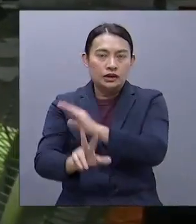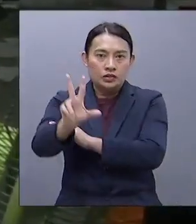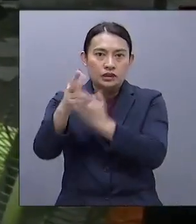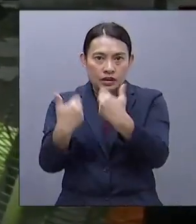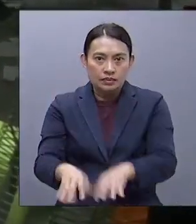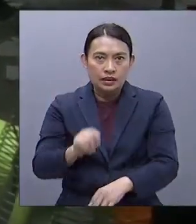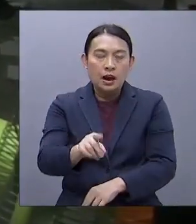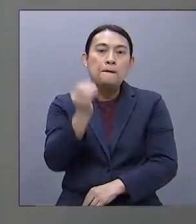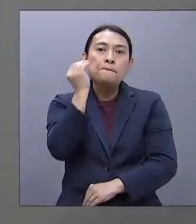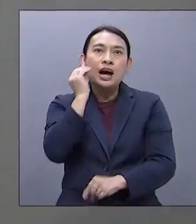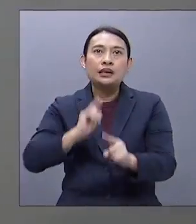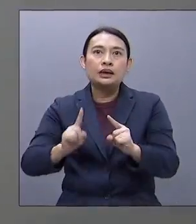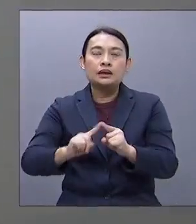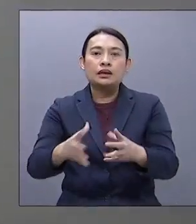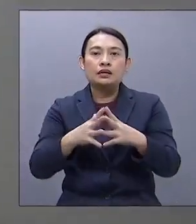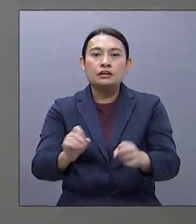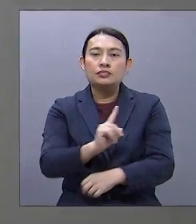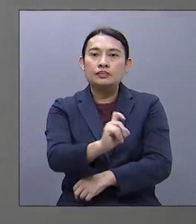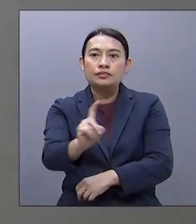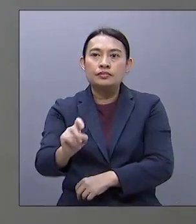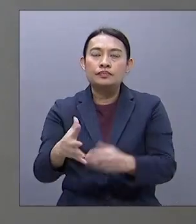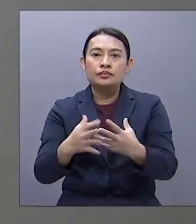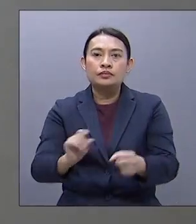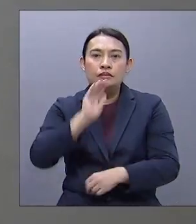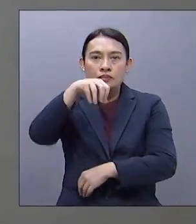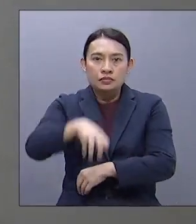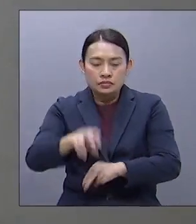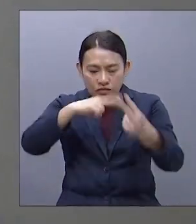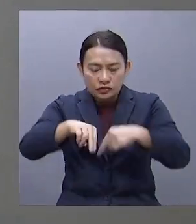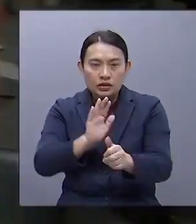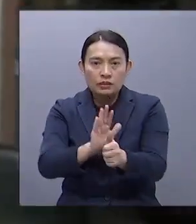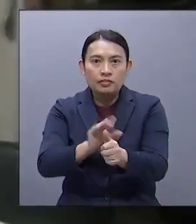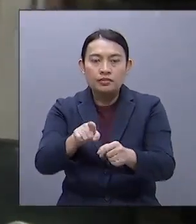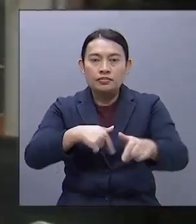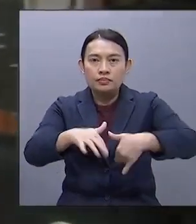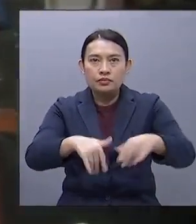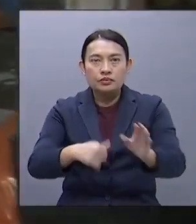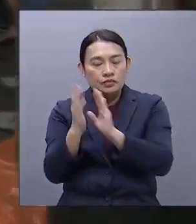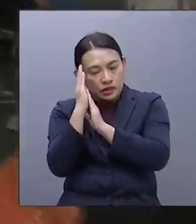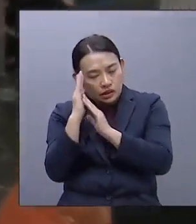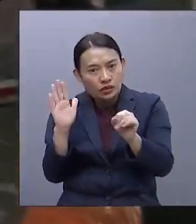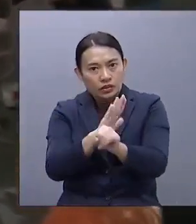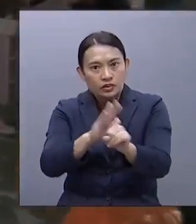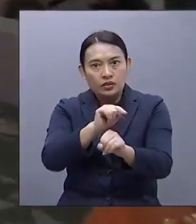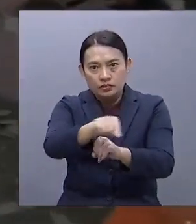ส่วนบ้านเรือนที่ได้รับความเสียหายนะครับทางเทศบาลได้ดูแลประชาชนให้มีที่หลับนอนครบทุกหลังแล้